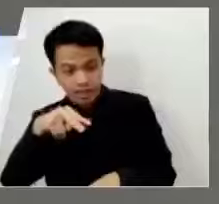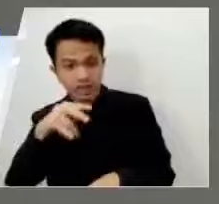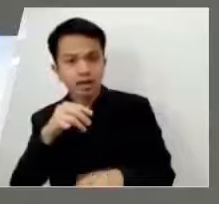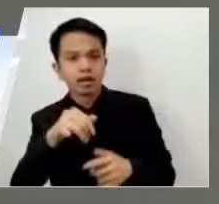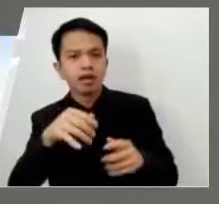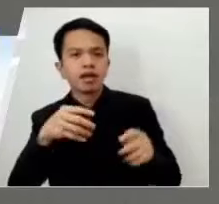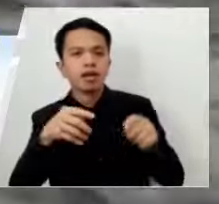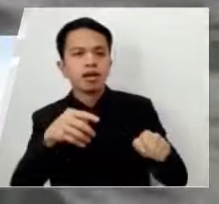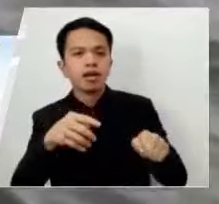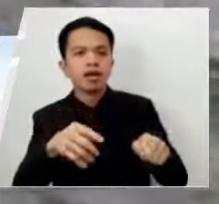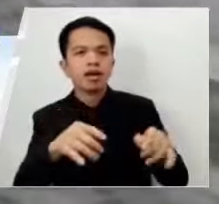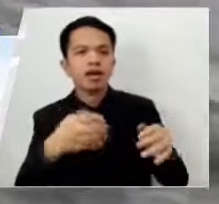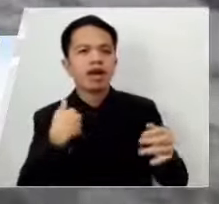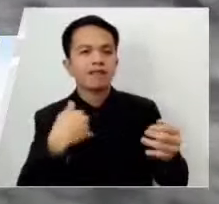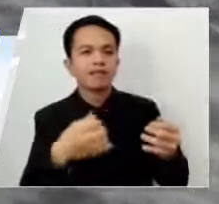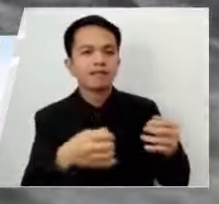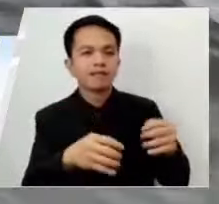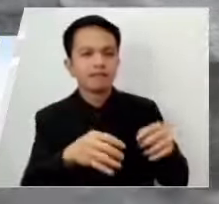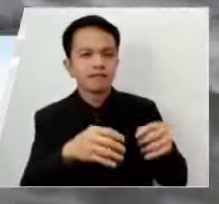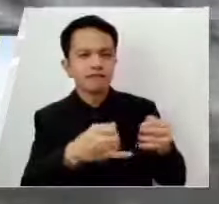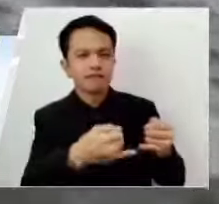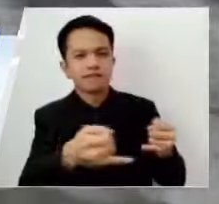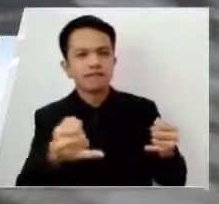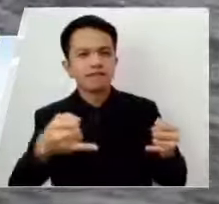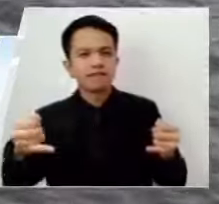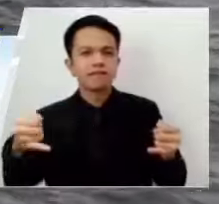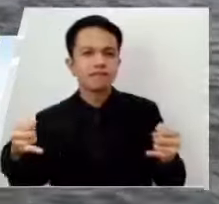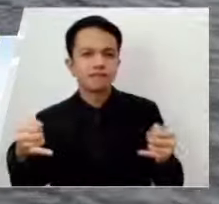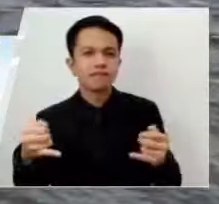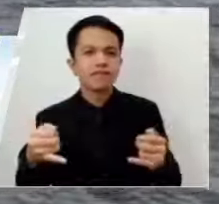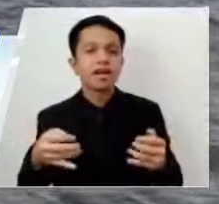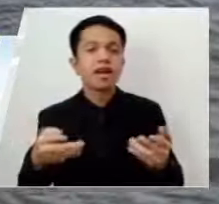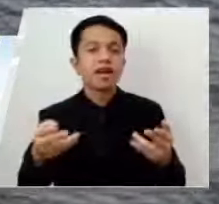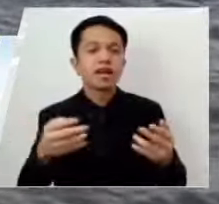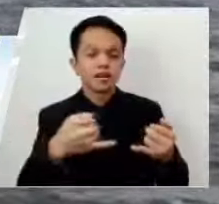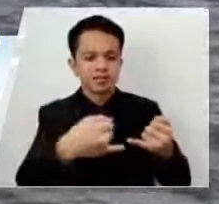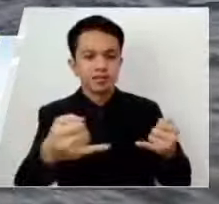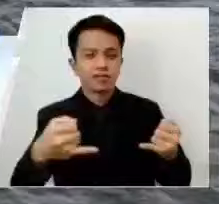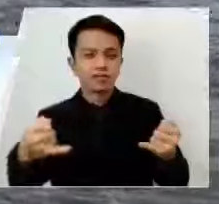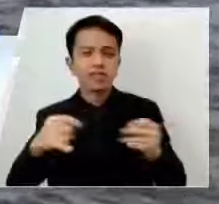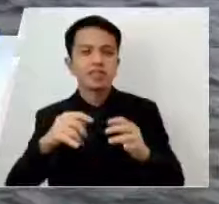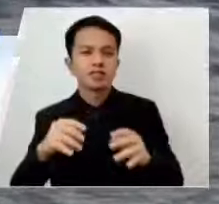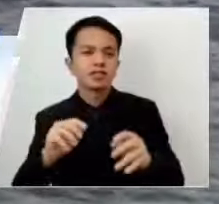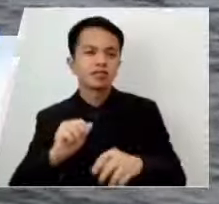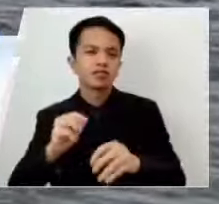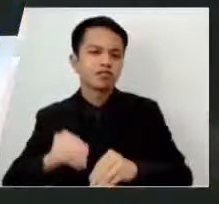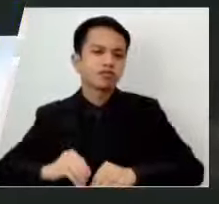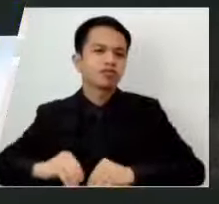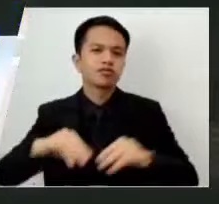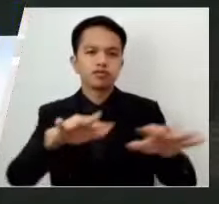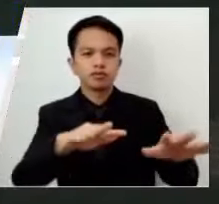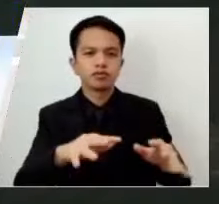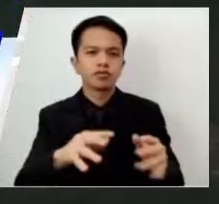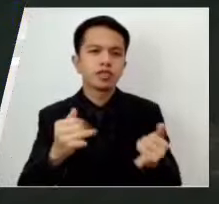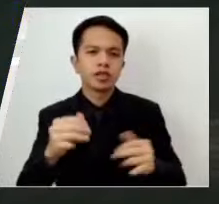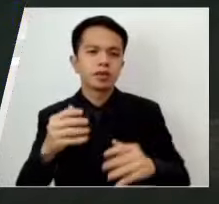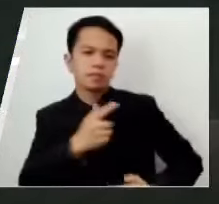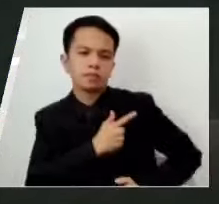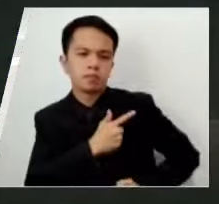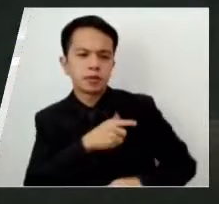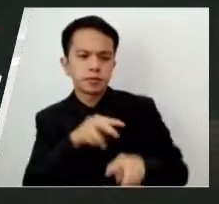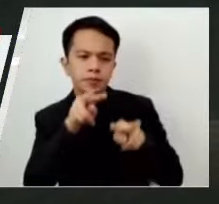barko. Pinalibutan na ito ng oil spill boom at 2 barko ng Coast Guard ang nakabantay sa lugar. It will take around